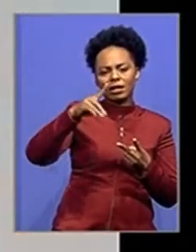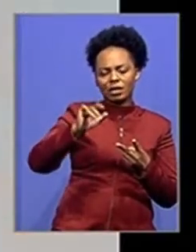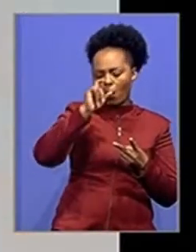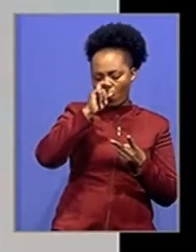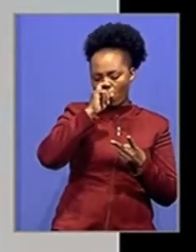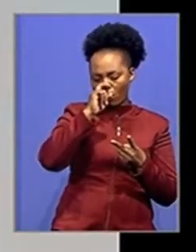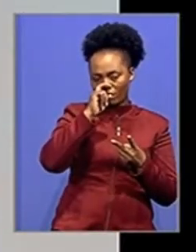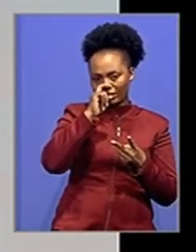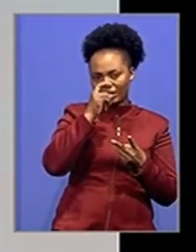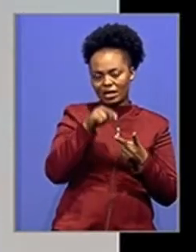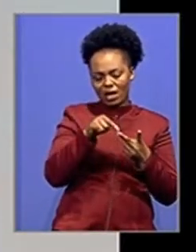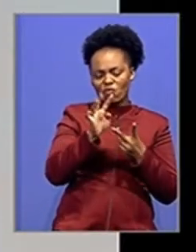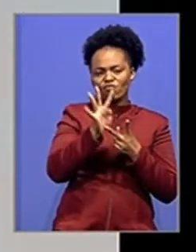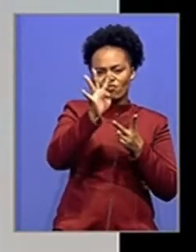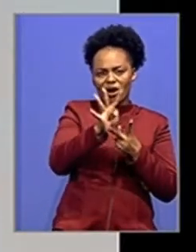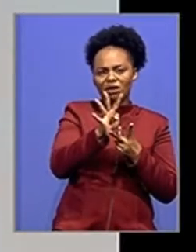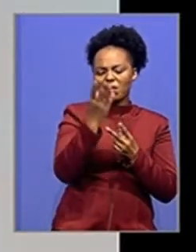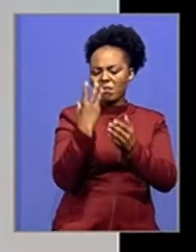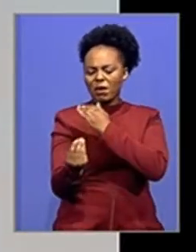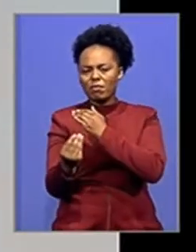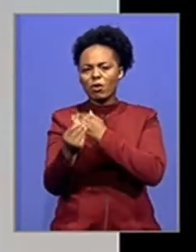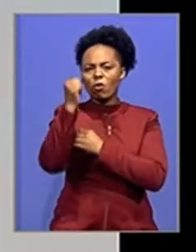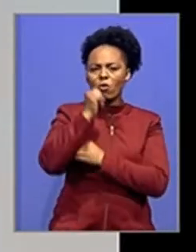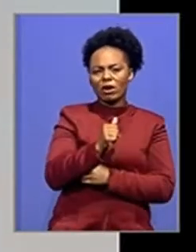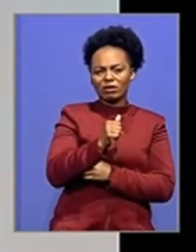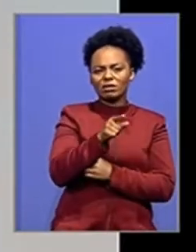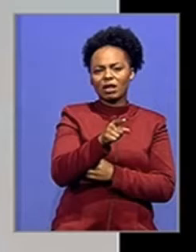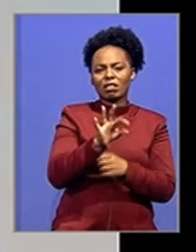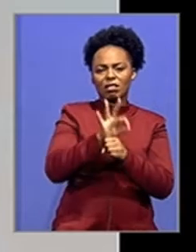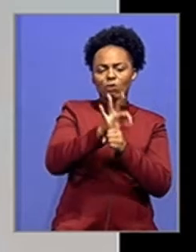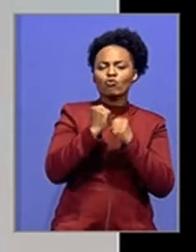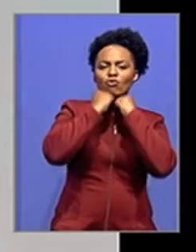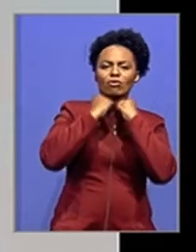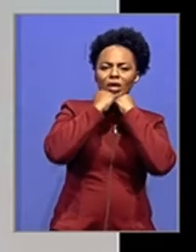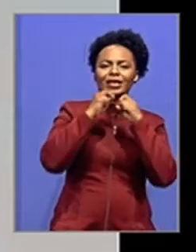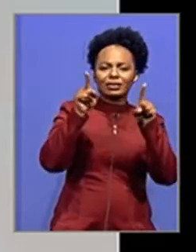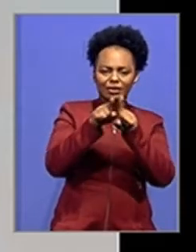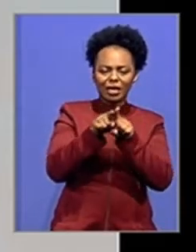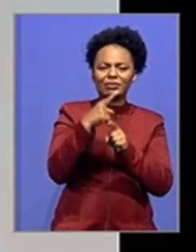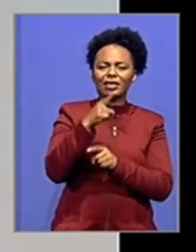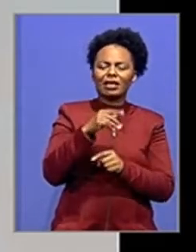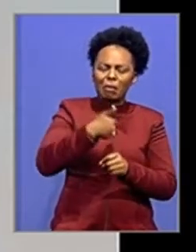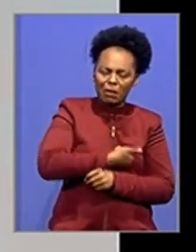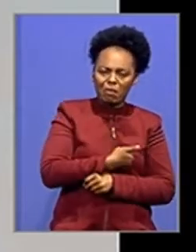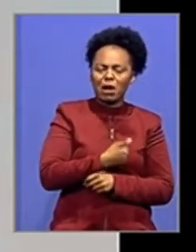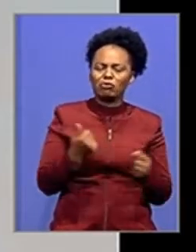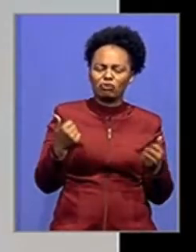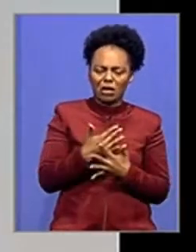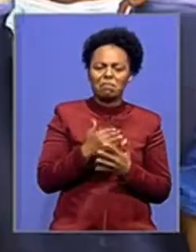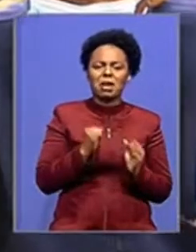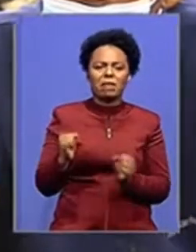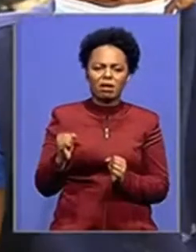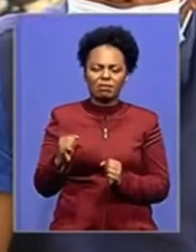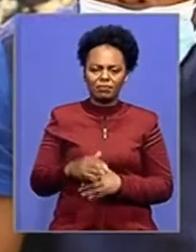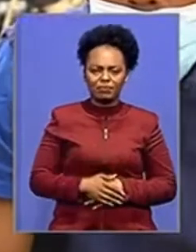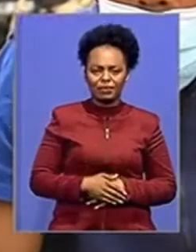mengwaga e 14 a sa le go atimelela go tloga ka la 31 Agostose le bona ba sa garotšwe matswalo ke tiragalo yeo.